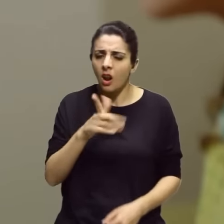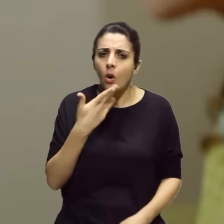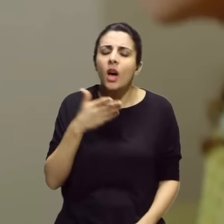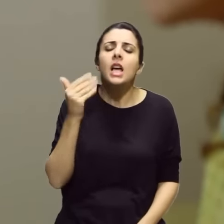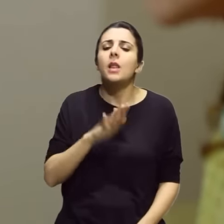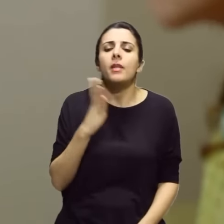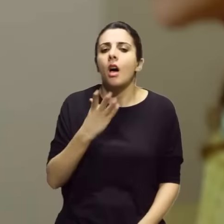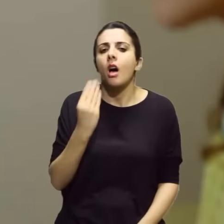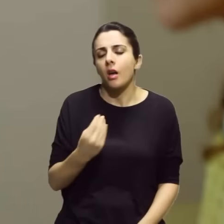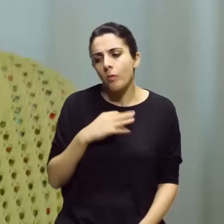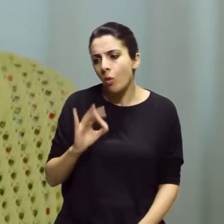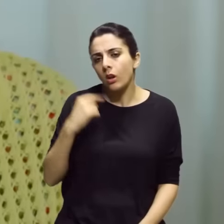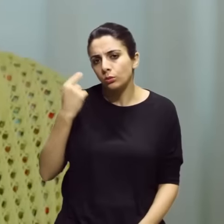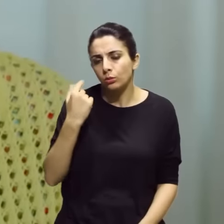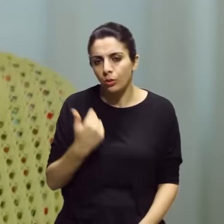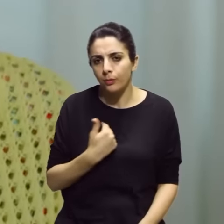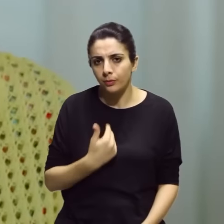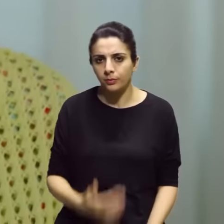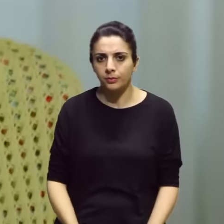gerektirmiyor. Gitme, ben böyle düşünüyorum şahsen.